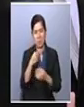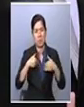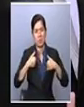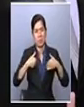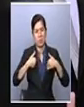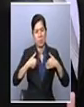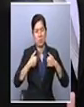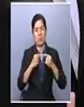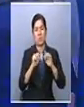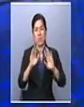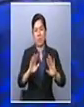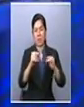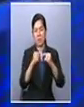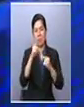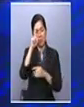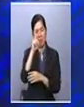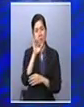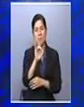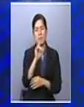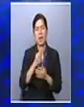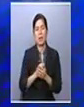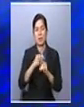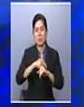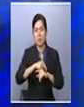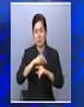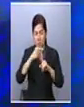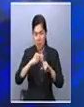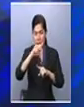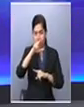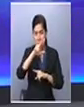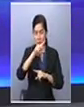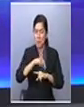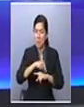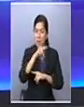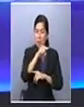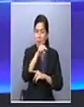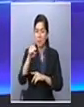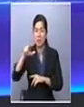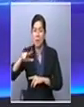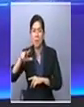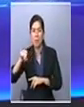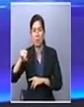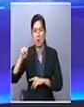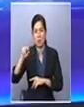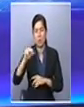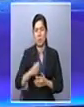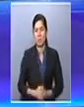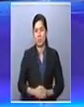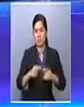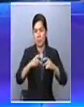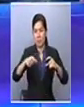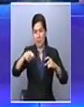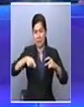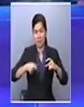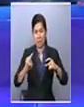ฝากกันเอาไว้ในวันเสาร์ที่8ช่วงเวลาบ่ายโมงถึงบ่าย3โมงครึ่งค่ะ ค่ะแต่ว่าที่แน่นะคะใช่ว่าเอาแค่บัตรเครดิตไปนะคะ